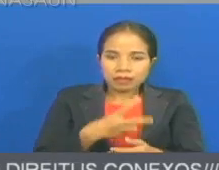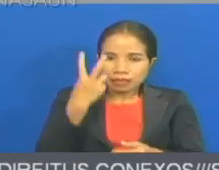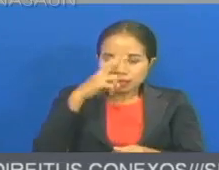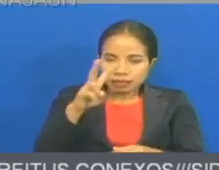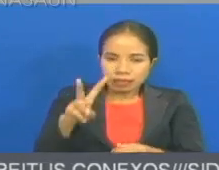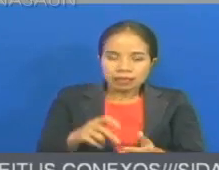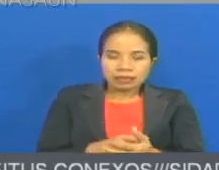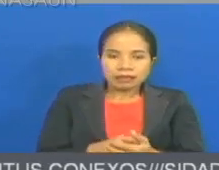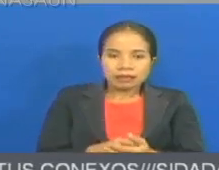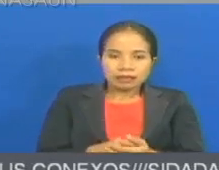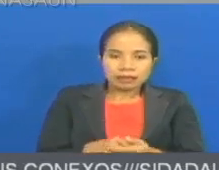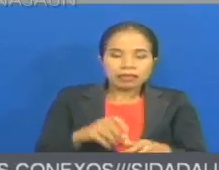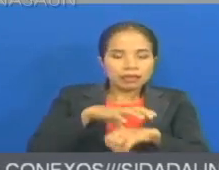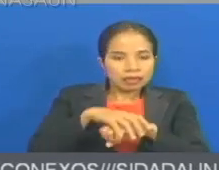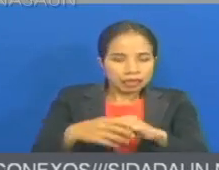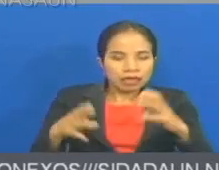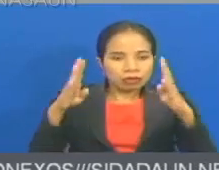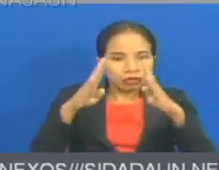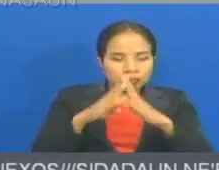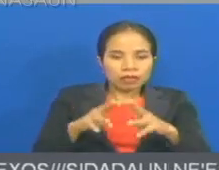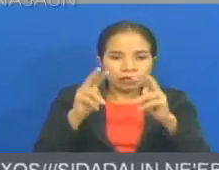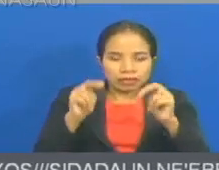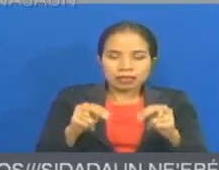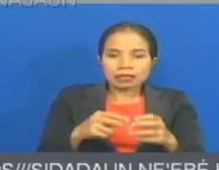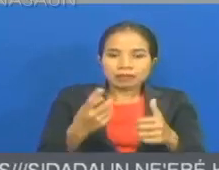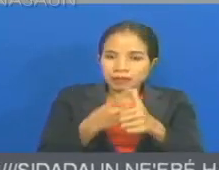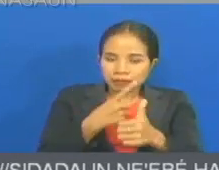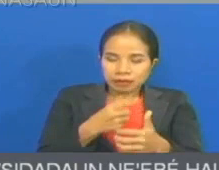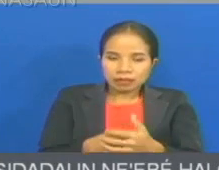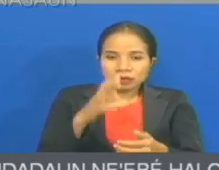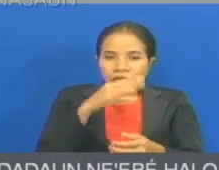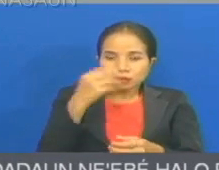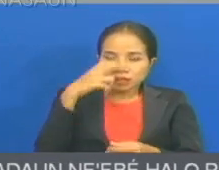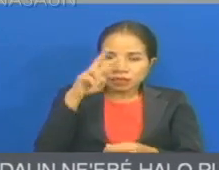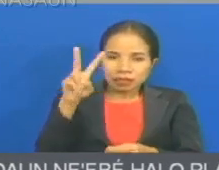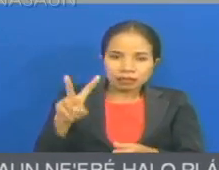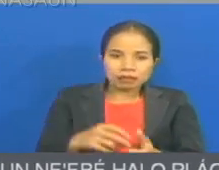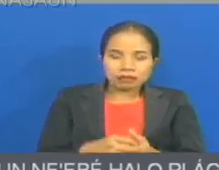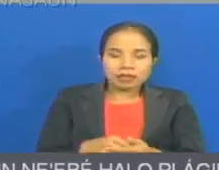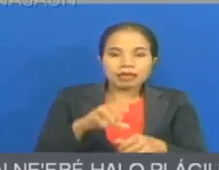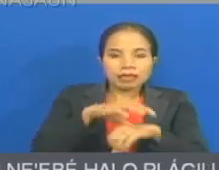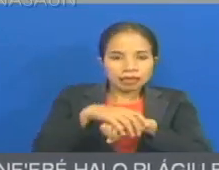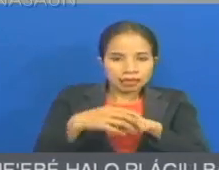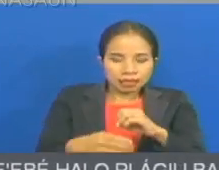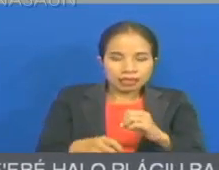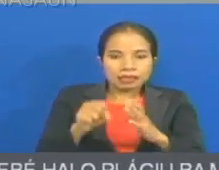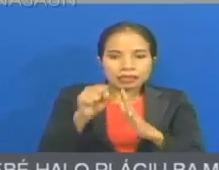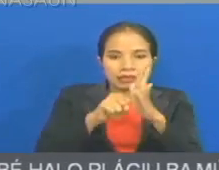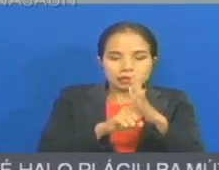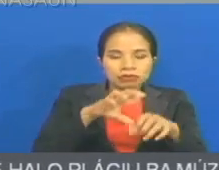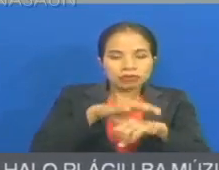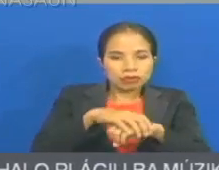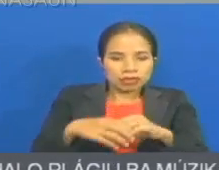uma rai uma nih tikisir meyu parede nih termiru inomos hari ba rai statutu rai nih